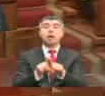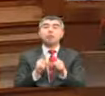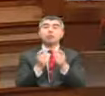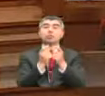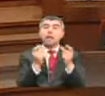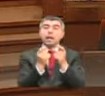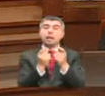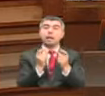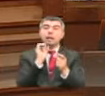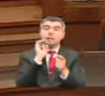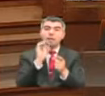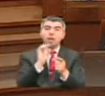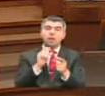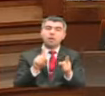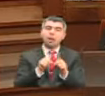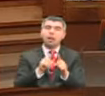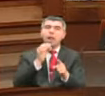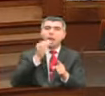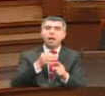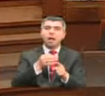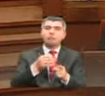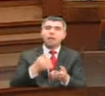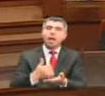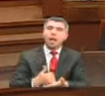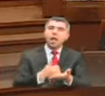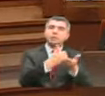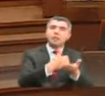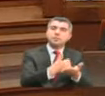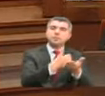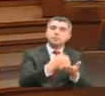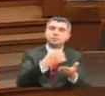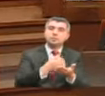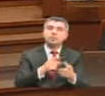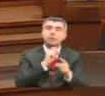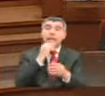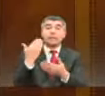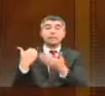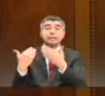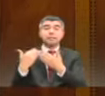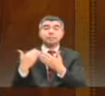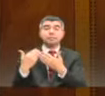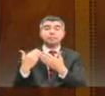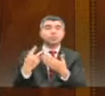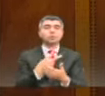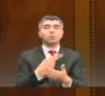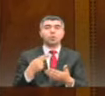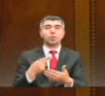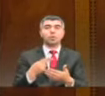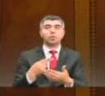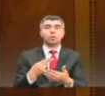للمقاولات المتوسطة والصغرى، وهو المقتضى الذي لم يتم تفعيله لحد الساعة كاملا،